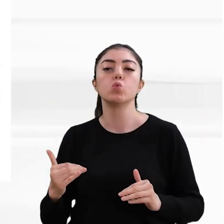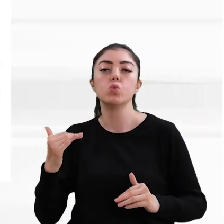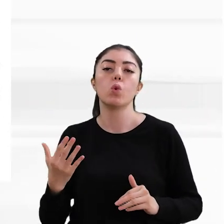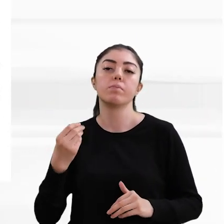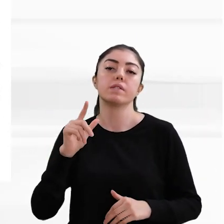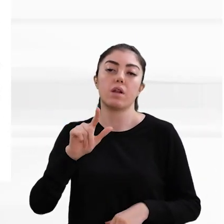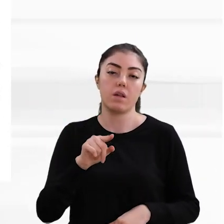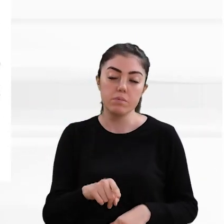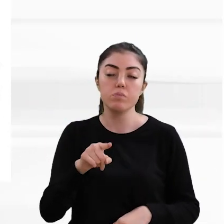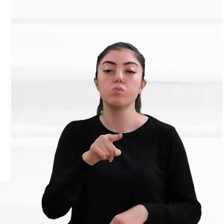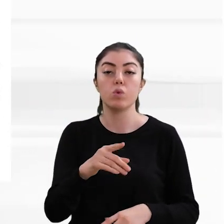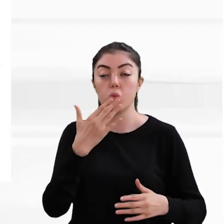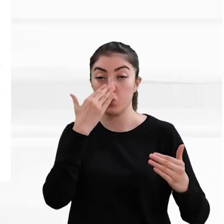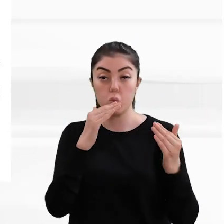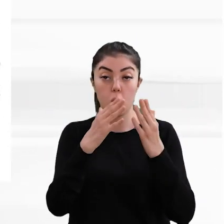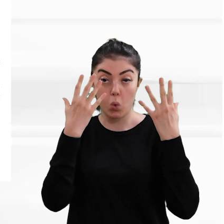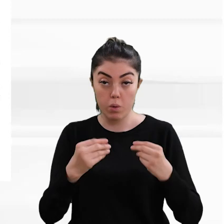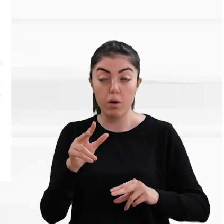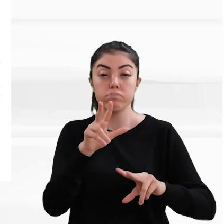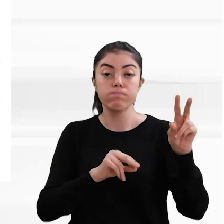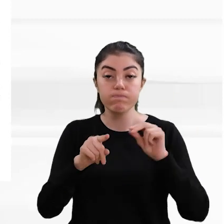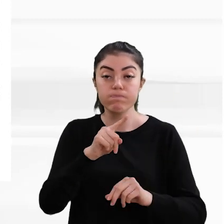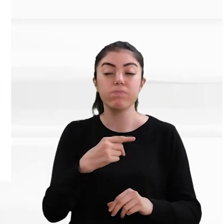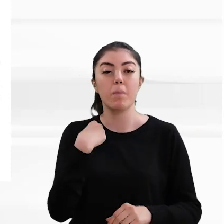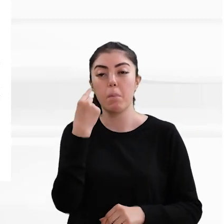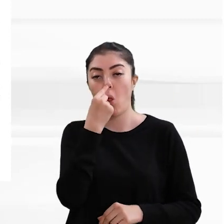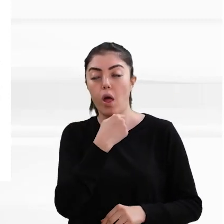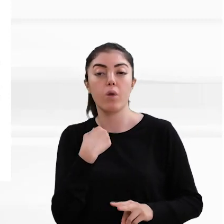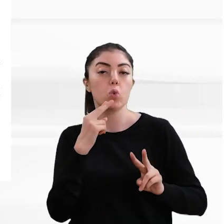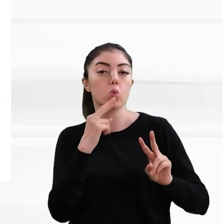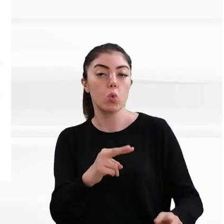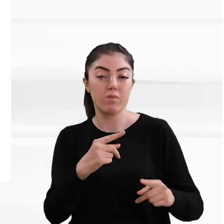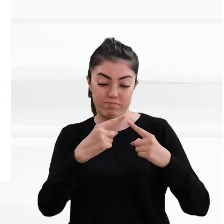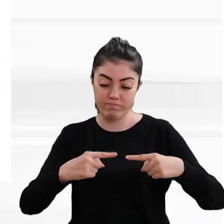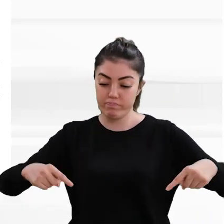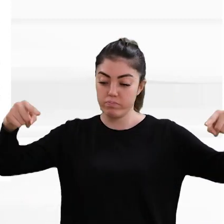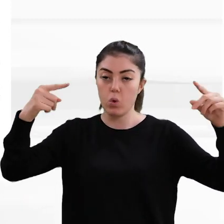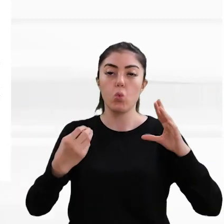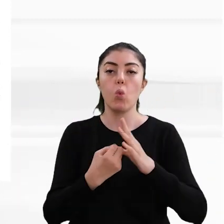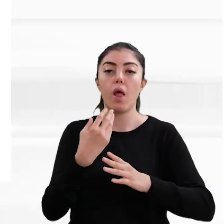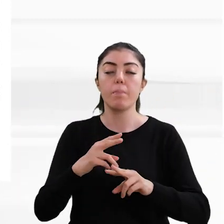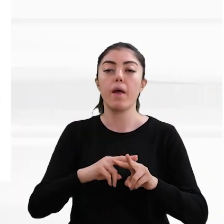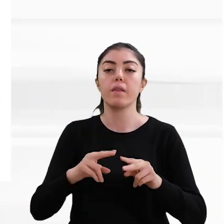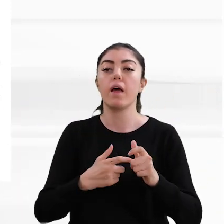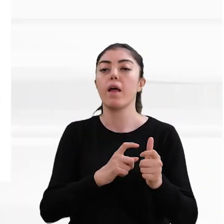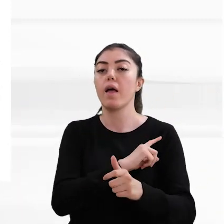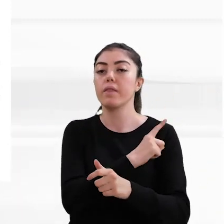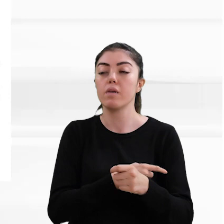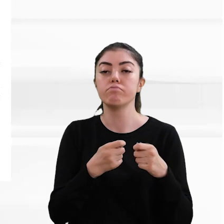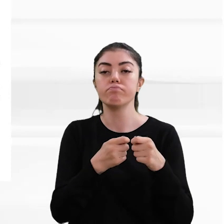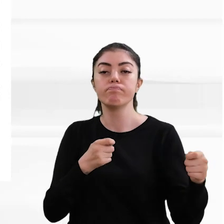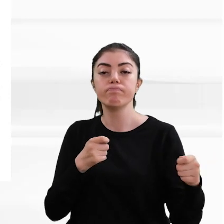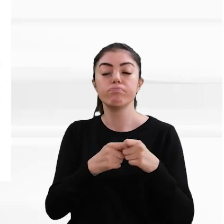akımın olabildiğince düşük olması gerekmektedir. Bunun sağlanabilmesi için şekildeki basitçe gösterildiği gibi santralde